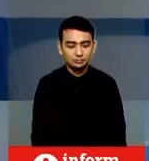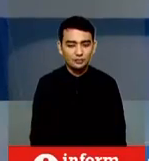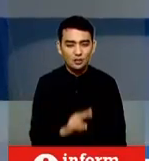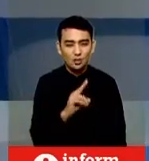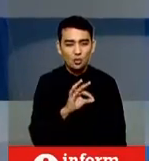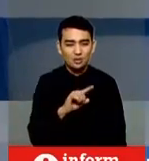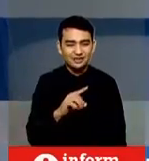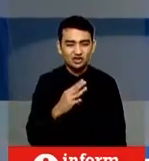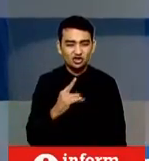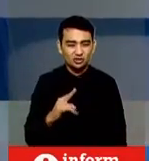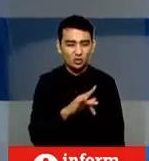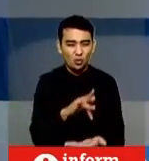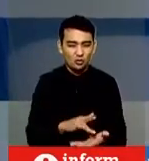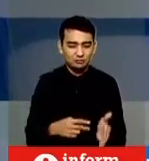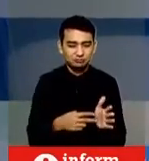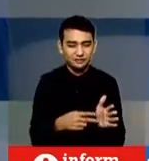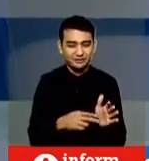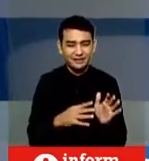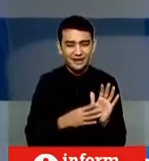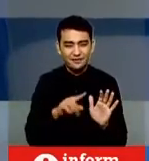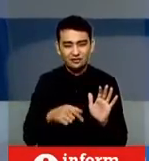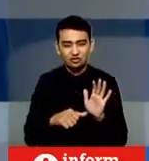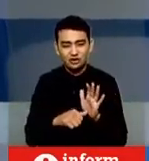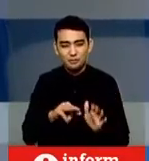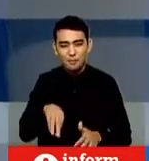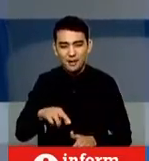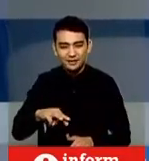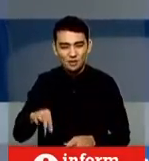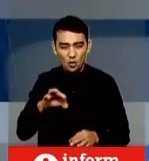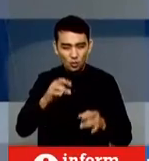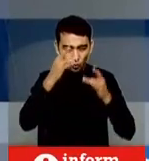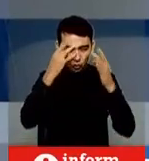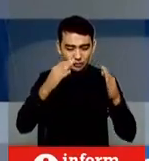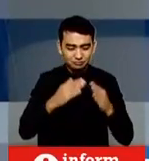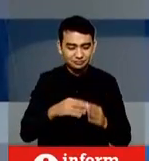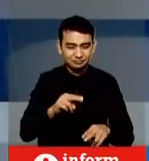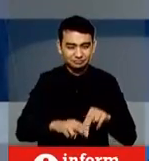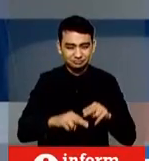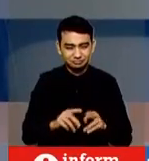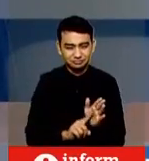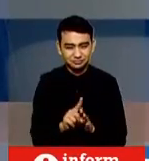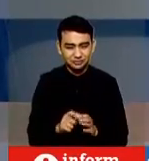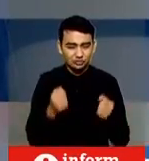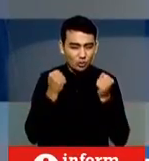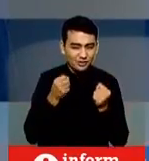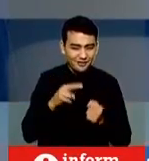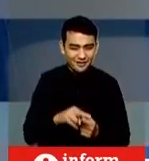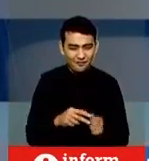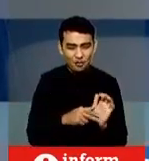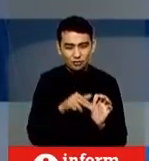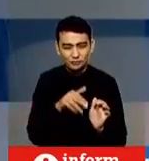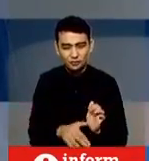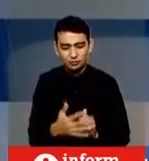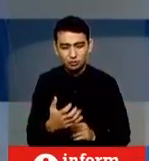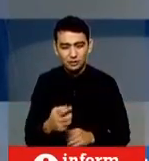Қошы қаласында құны 9-6 миллиард теңге болатын қоғамдық мәдени спортты орталықтың құрылысы басталды. Көлемі 8,5 мың